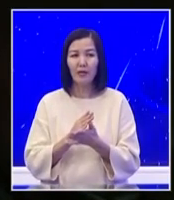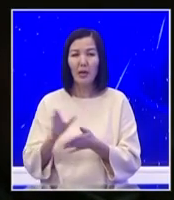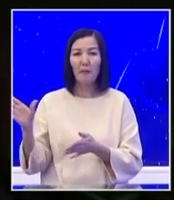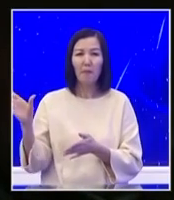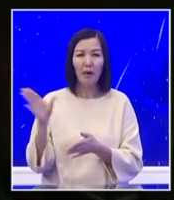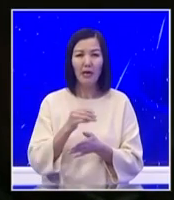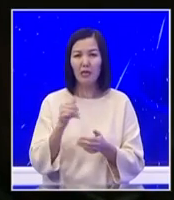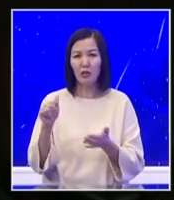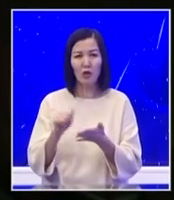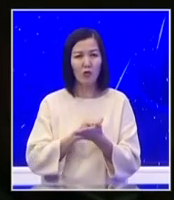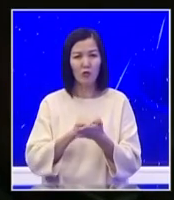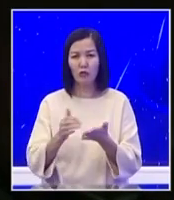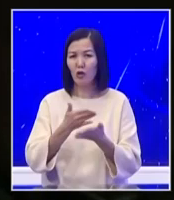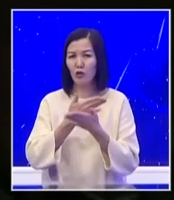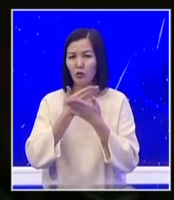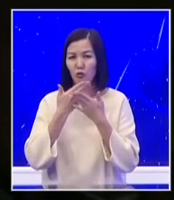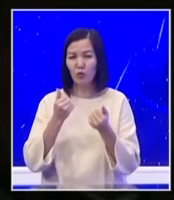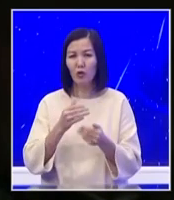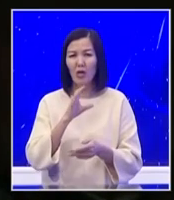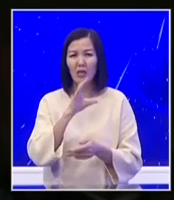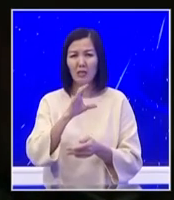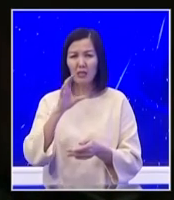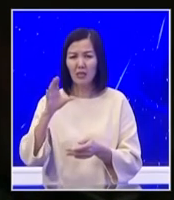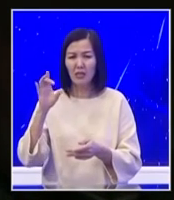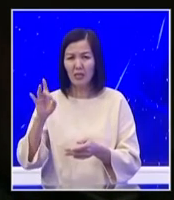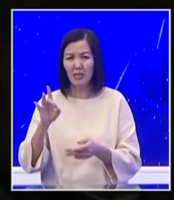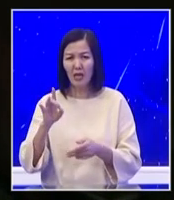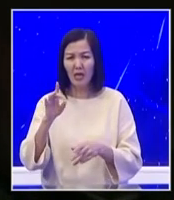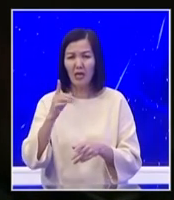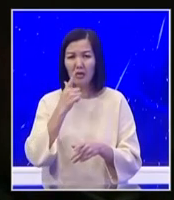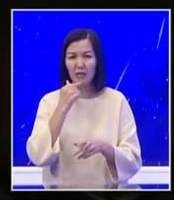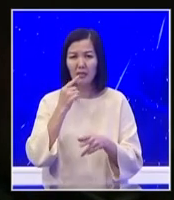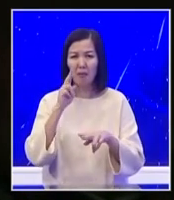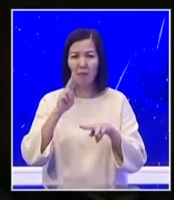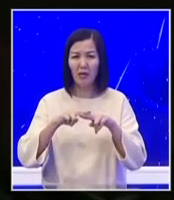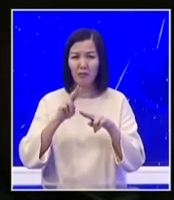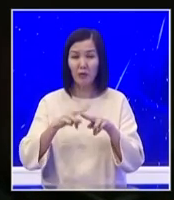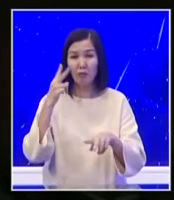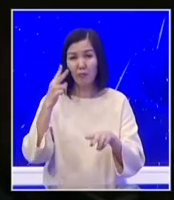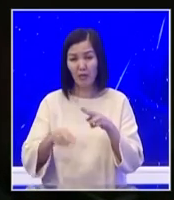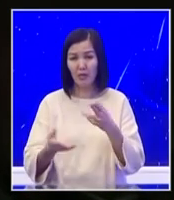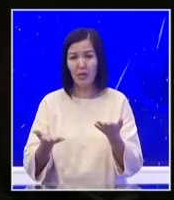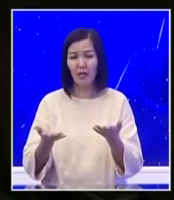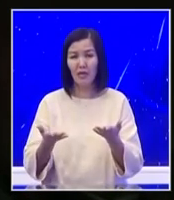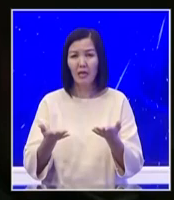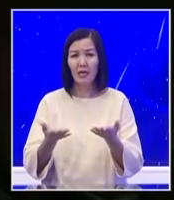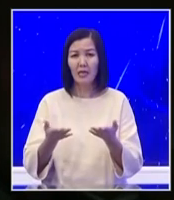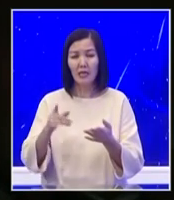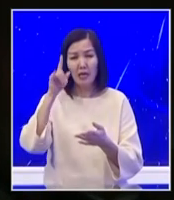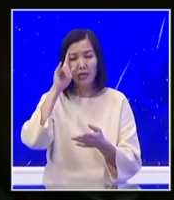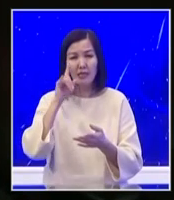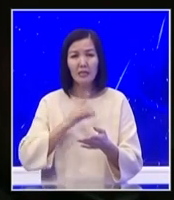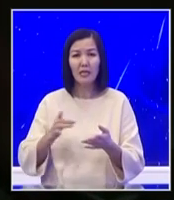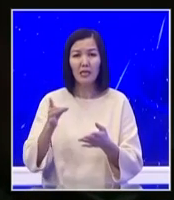адамдар, олардың ішінде Совет өкіметі кезіндегі қызыл паспорттар жоғалтылған. Қазақстан Республикасының